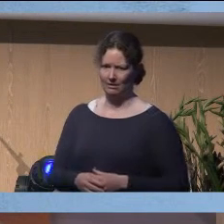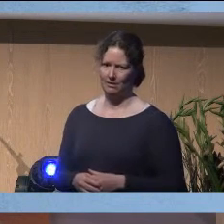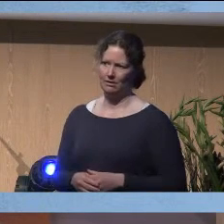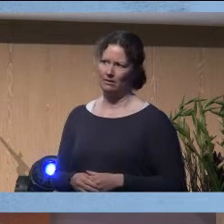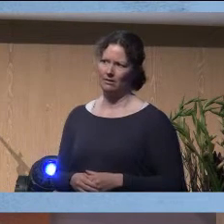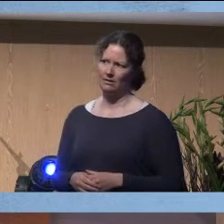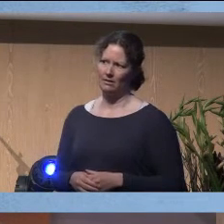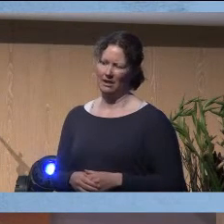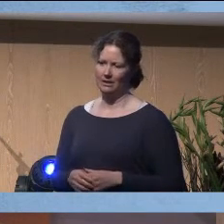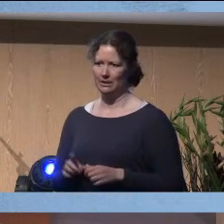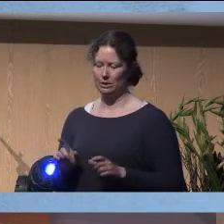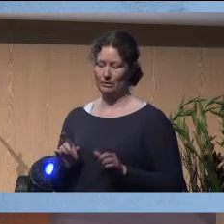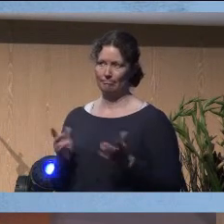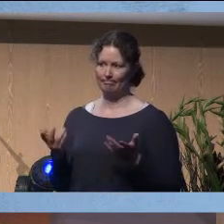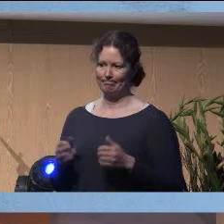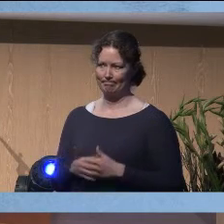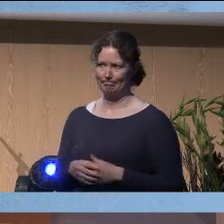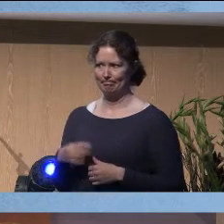Det er sånn, tut-tut.